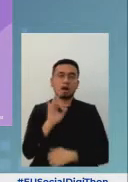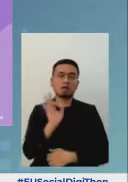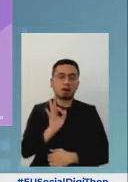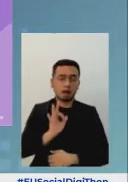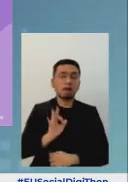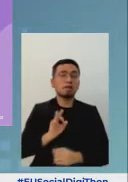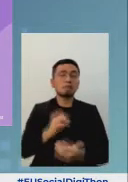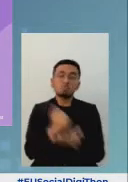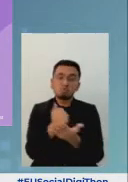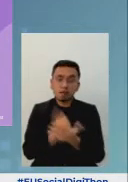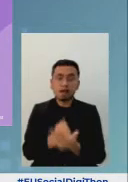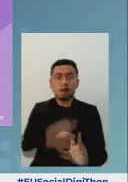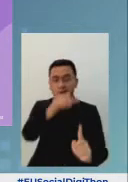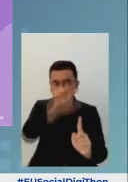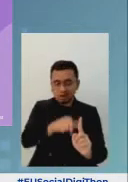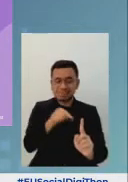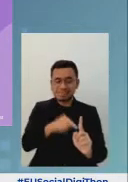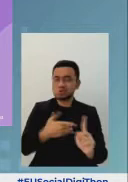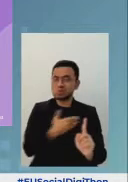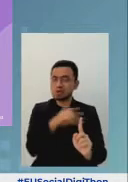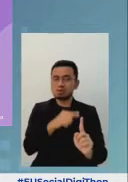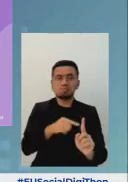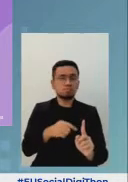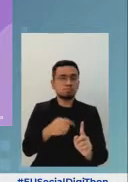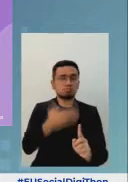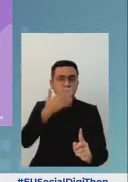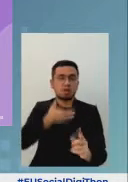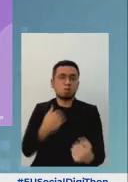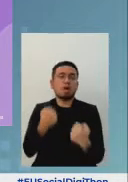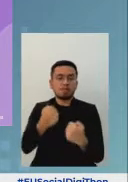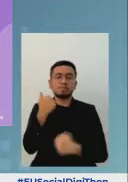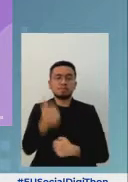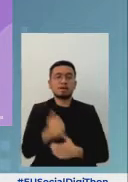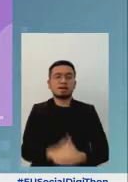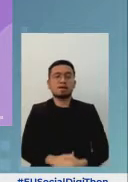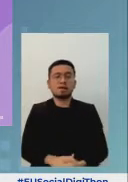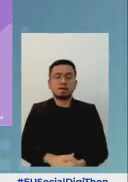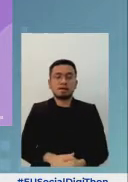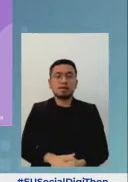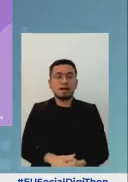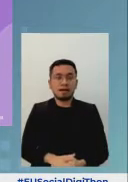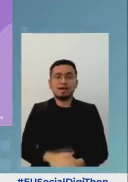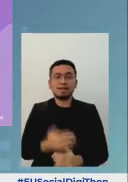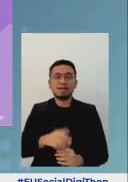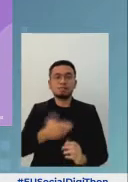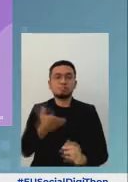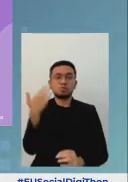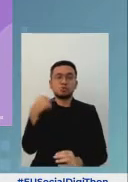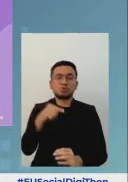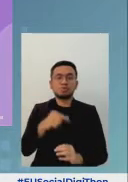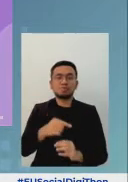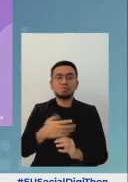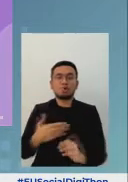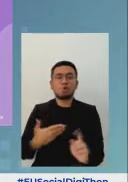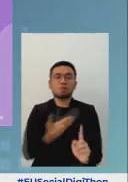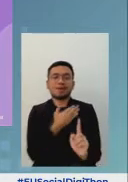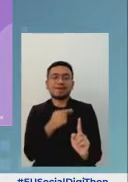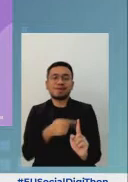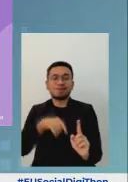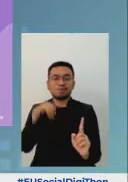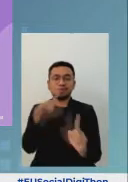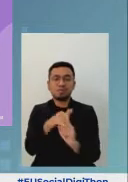Dan kadang-kadang teman-teman ternyata penyintas itu bisa berbalik menjadi pelaku. Jadi kalau misalnya seperti itu